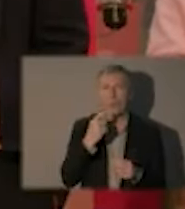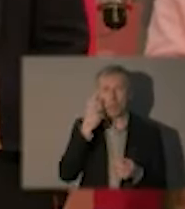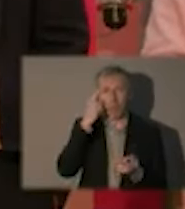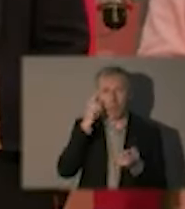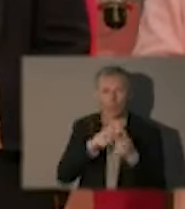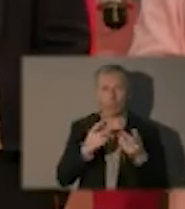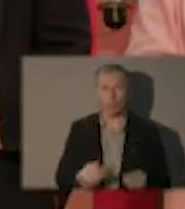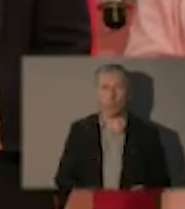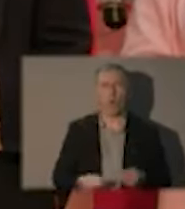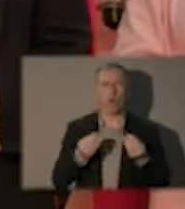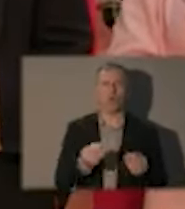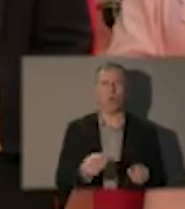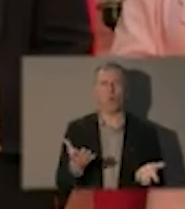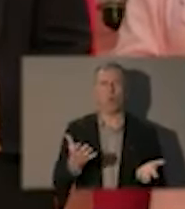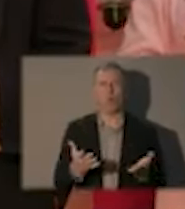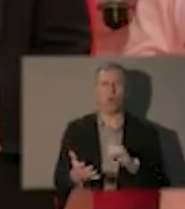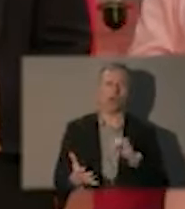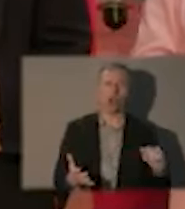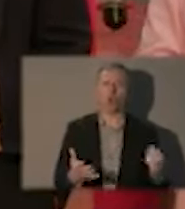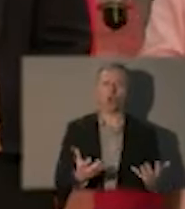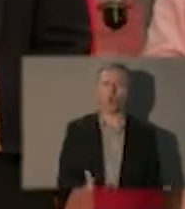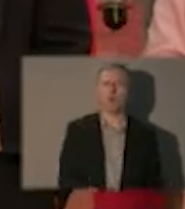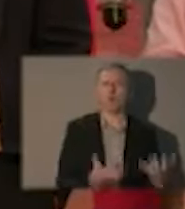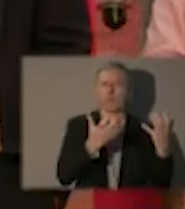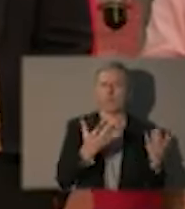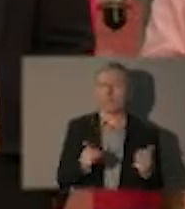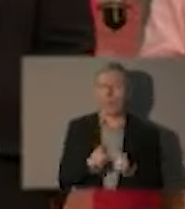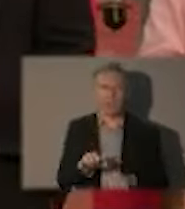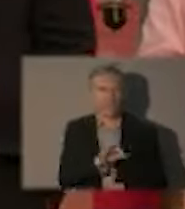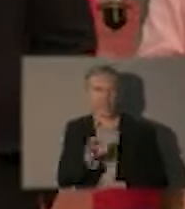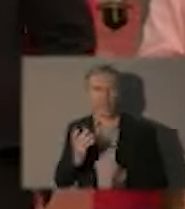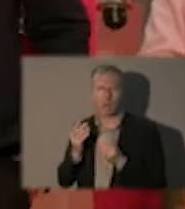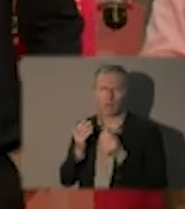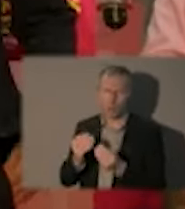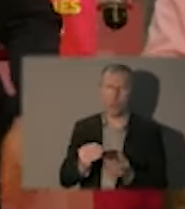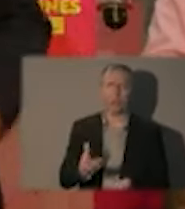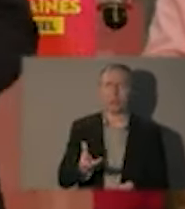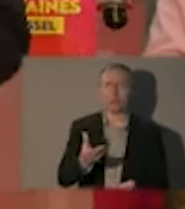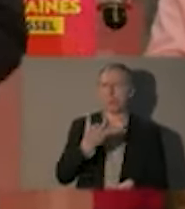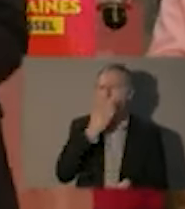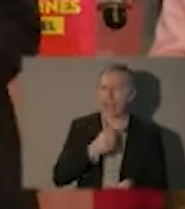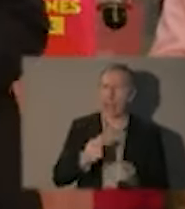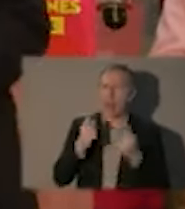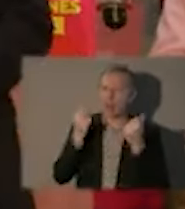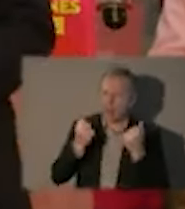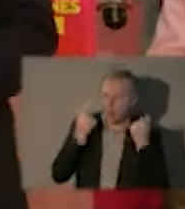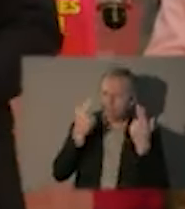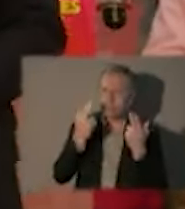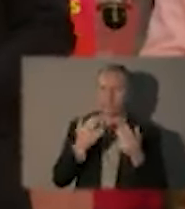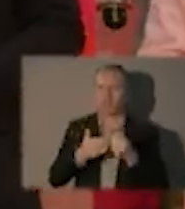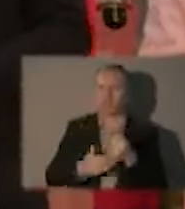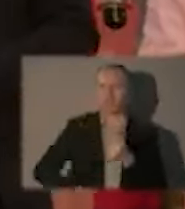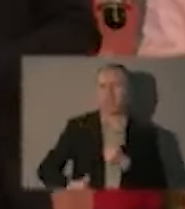redonner à la gauche des couleurs et pour redonner à la France belle et rebelle des jours